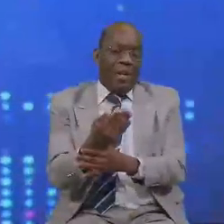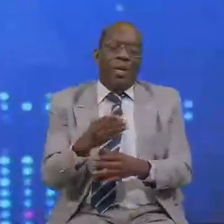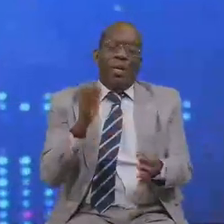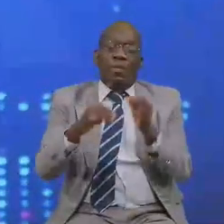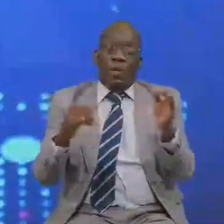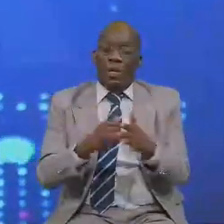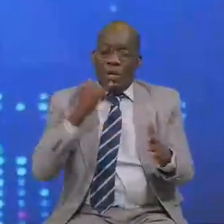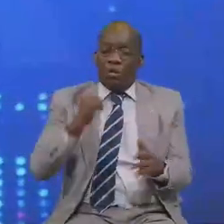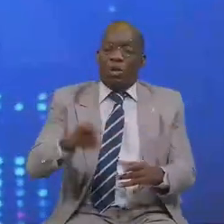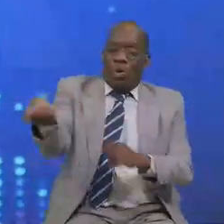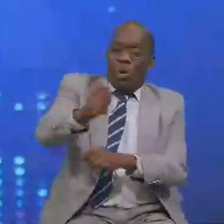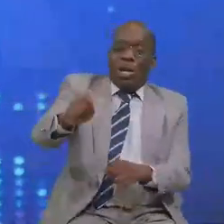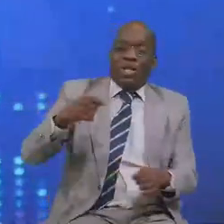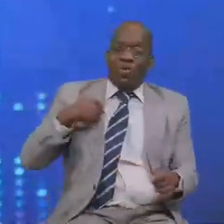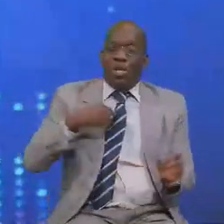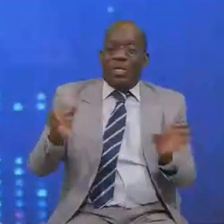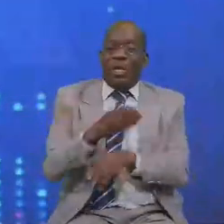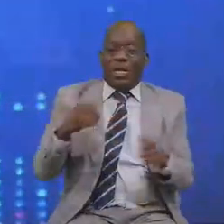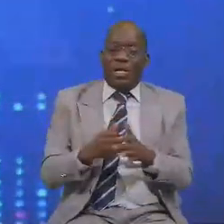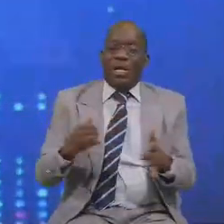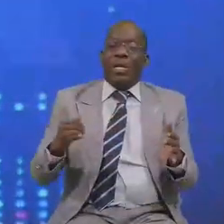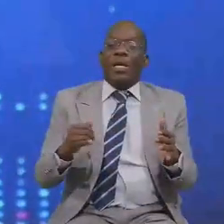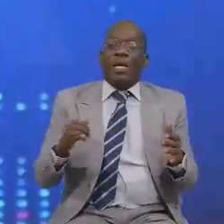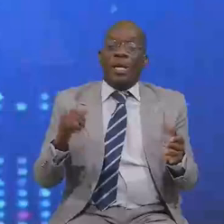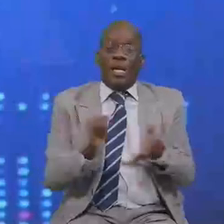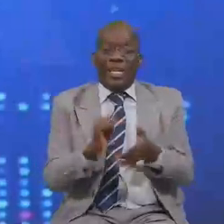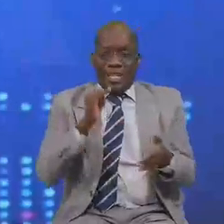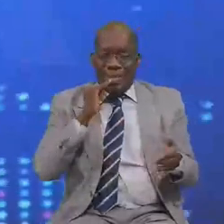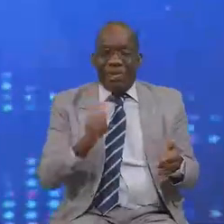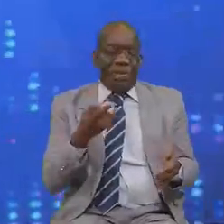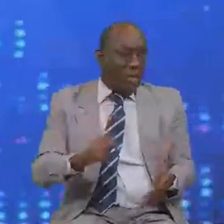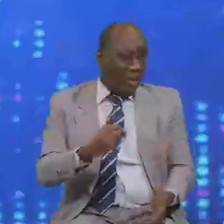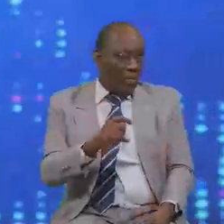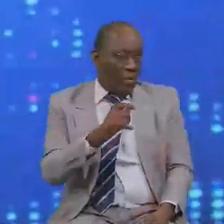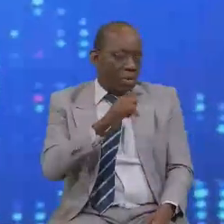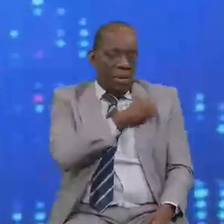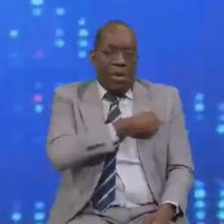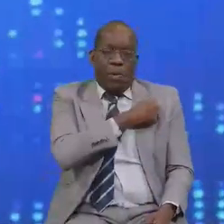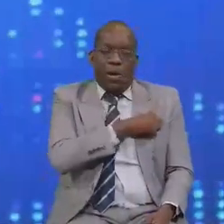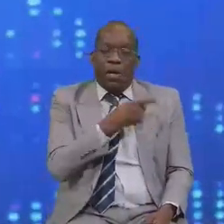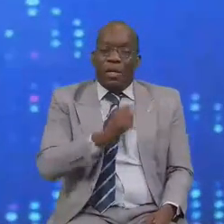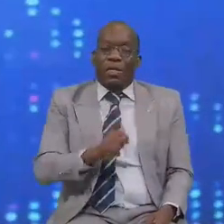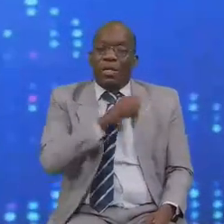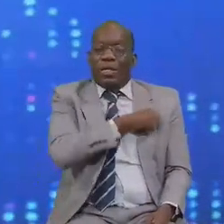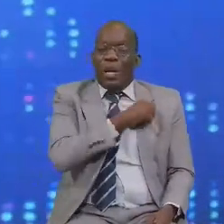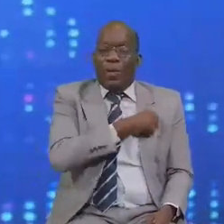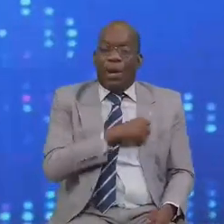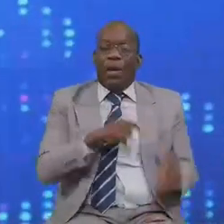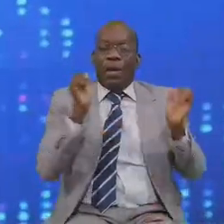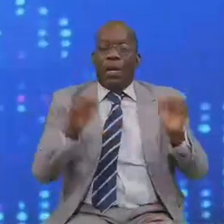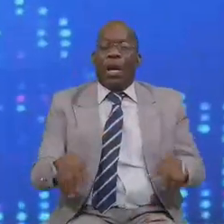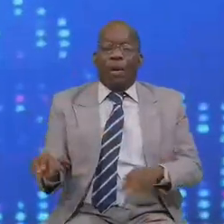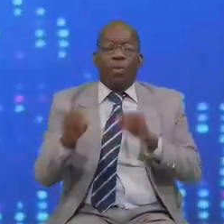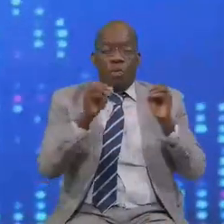couteau, ce n'est pas la main qui prend le couteau, c'est le tempérament. Et ça peut